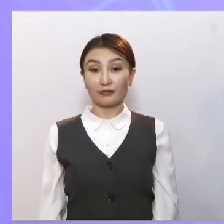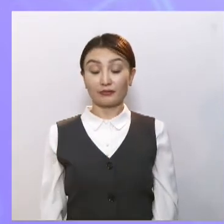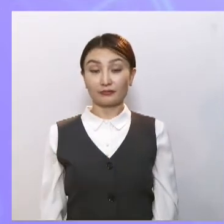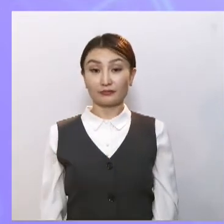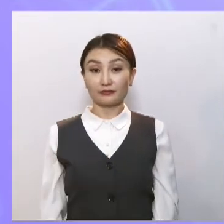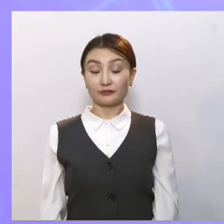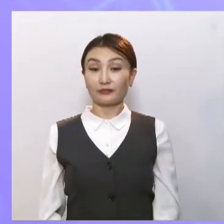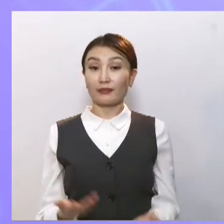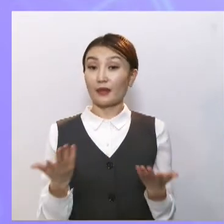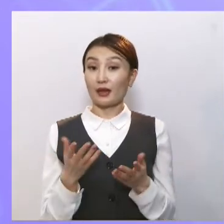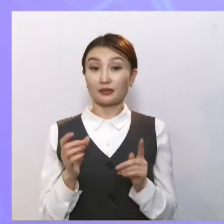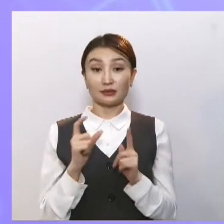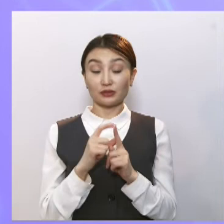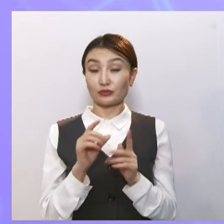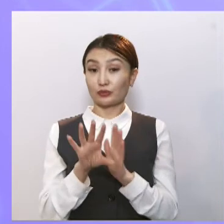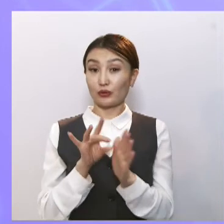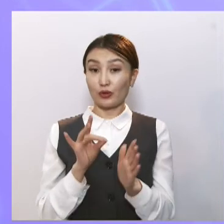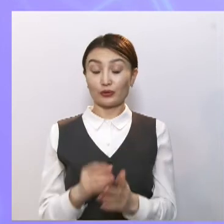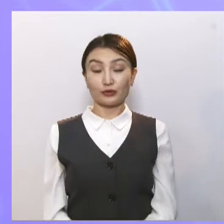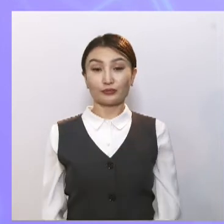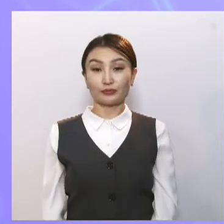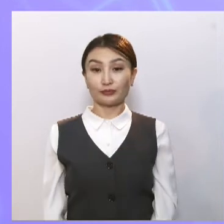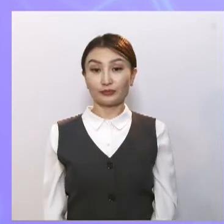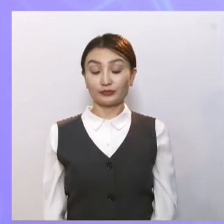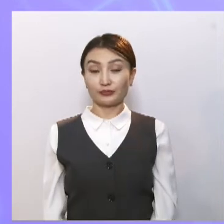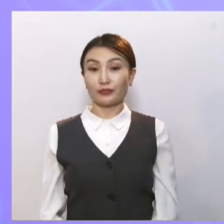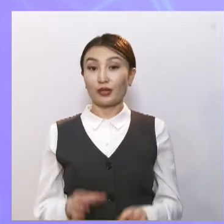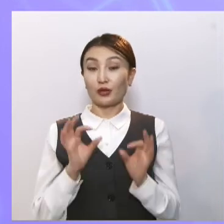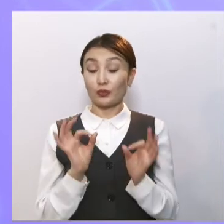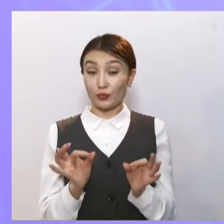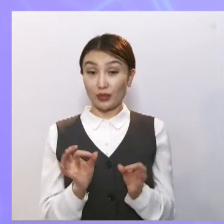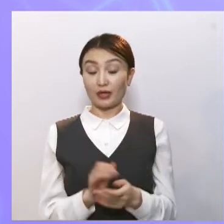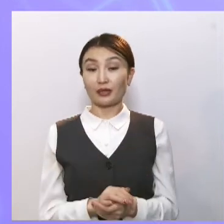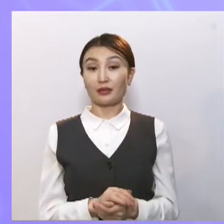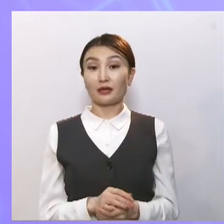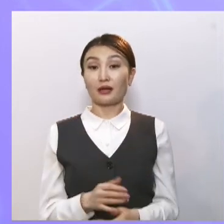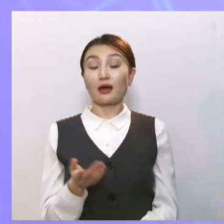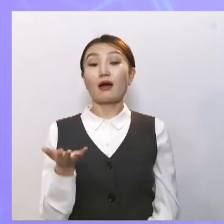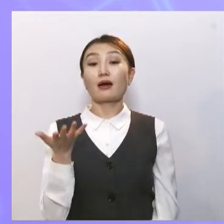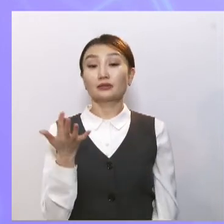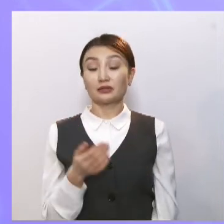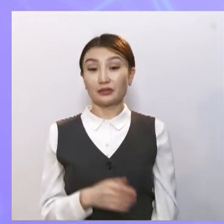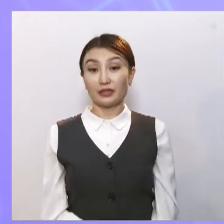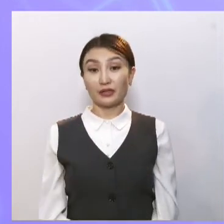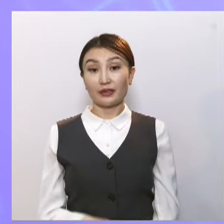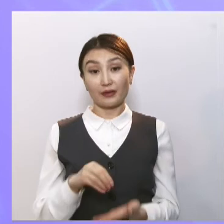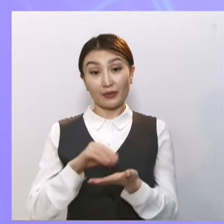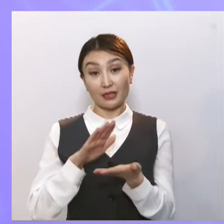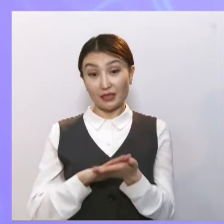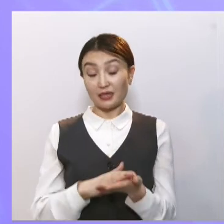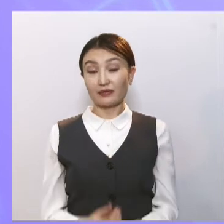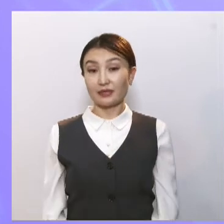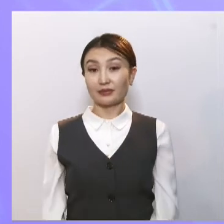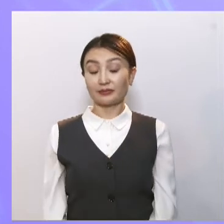Кайсы сөздү коебуз? Туура балдар, қанча деп жазауыз.